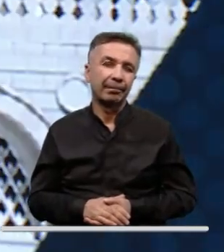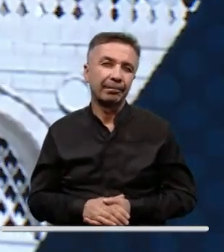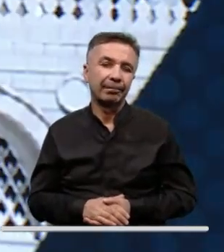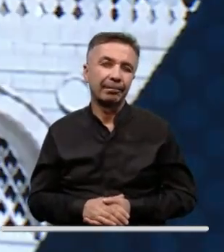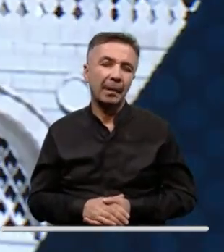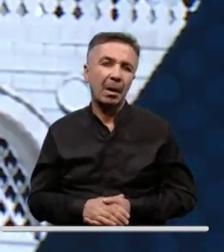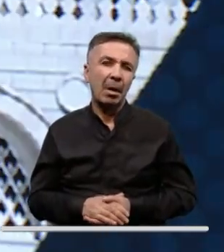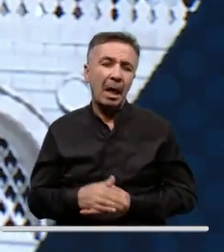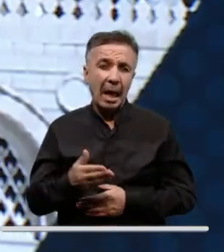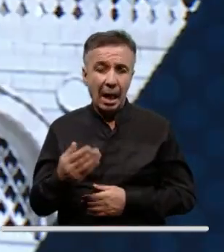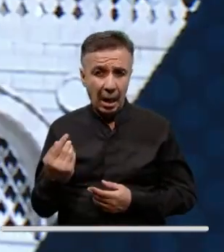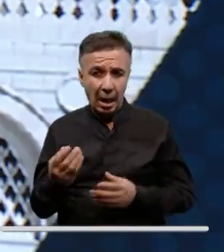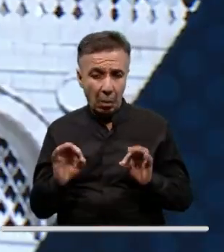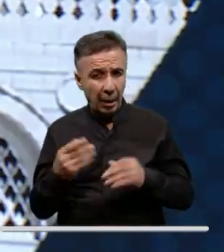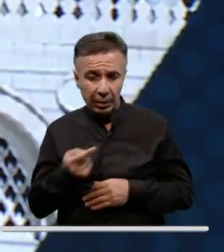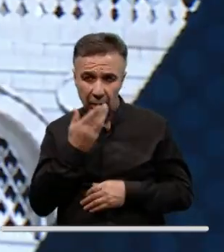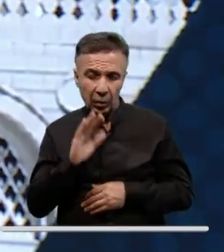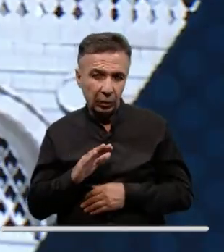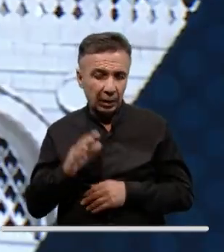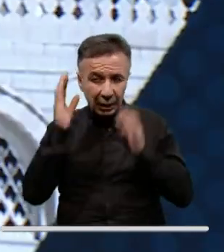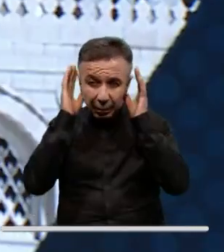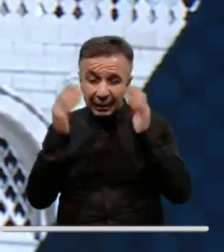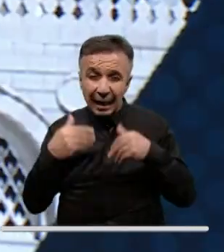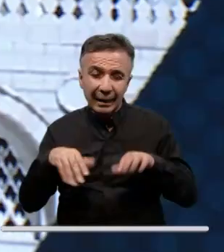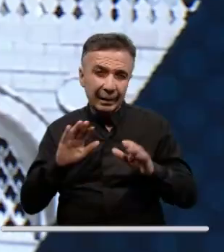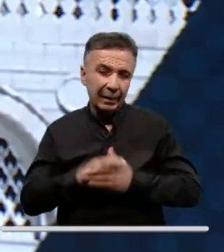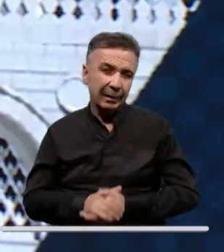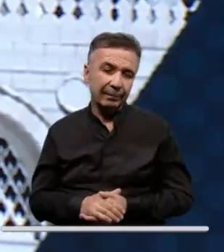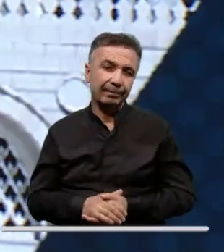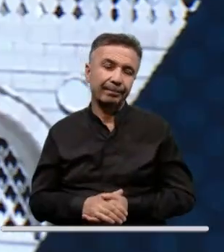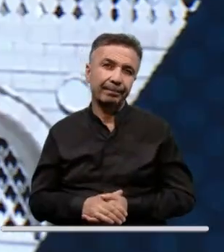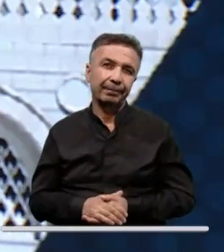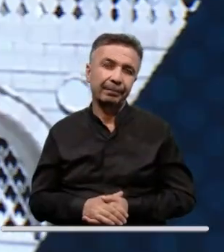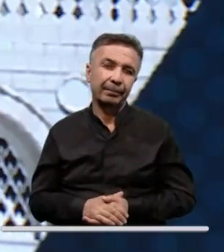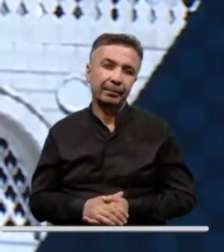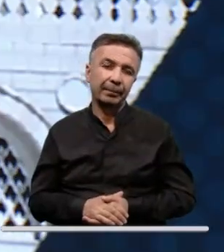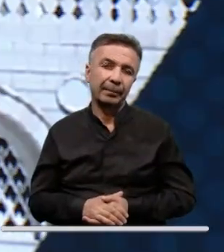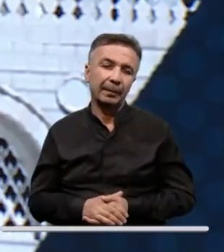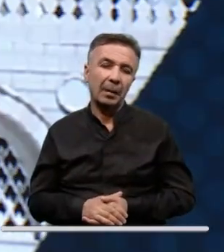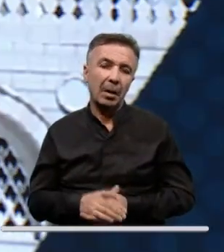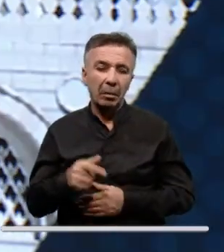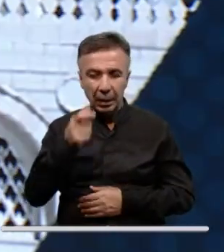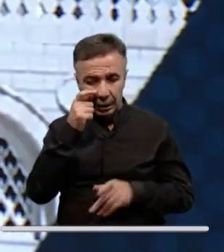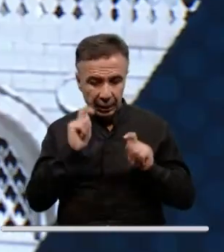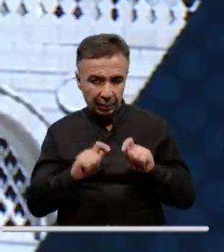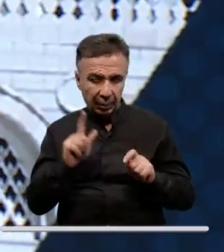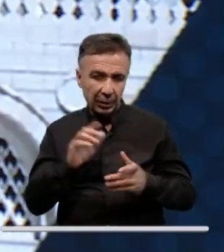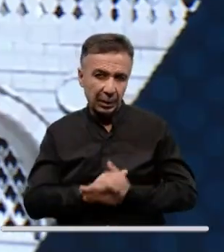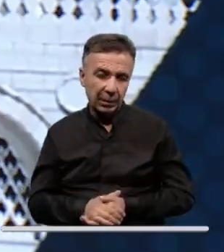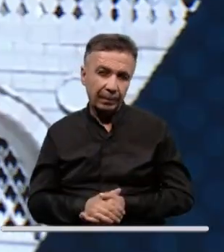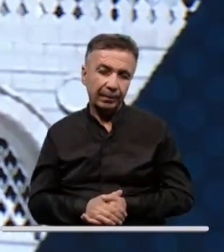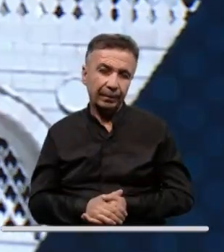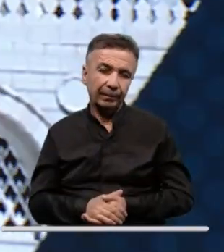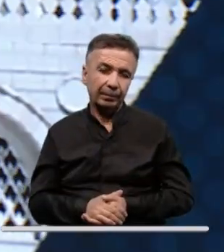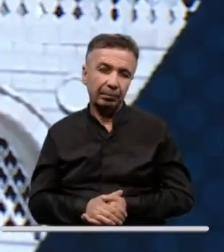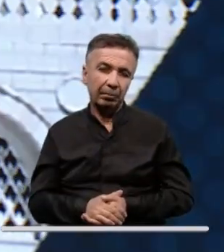zaman Eee namaza engel bir durum söz konusu değildir Eyvallah Eee bunlara dikkat edelim Eee